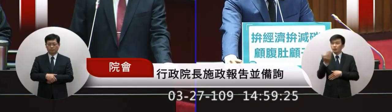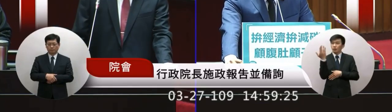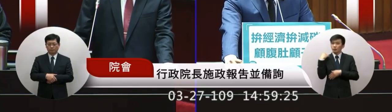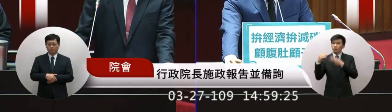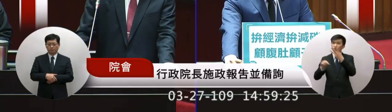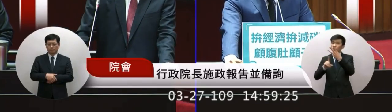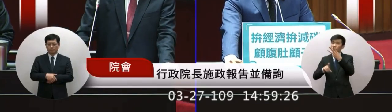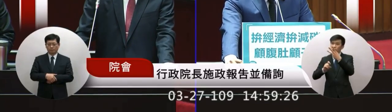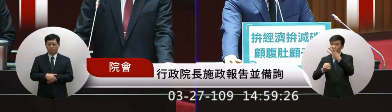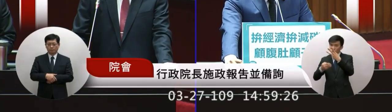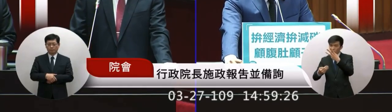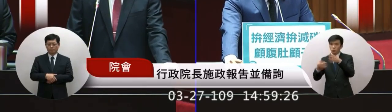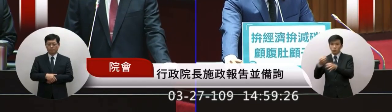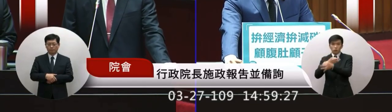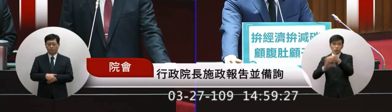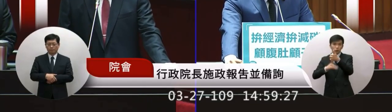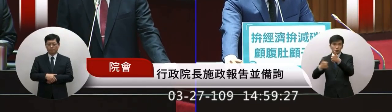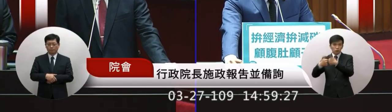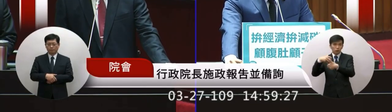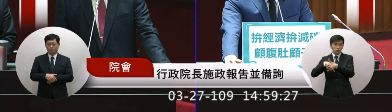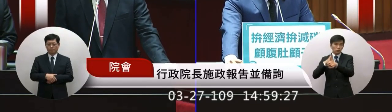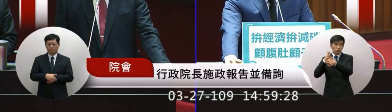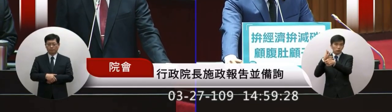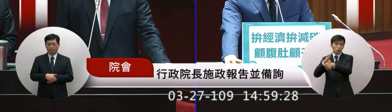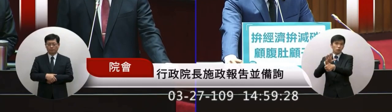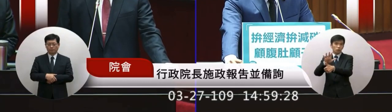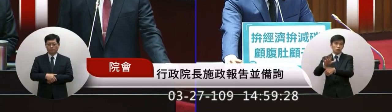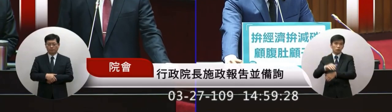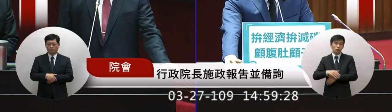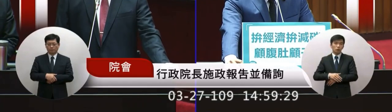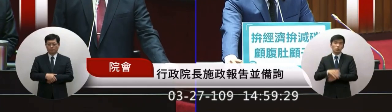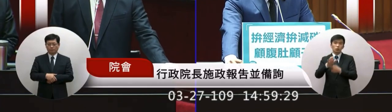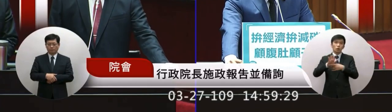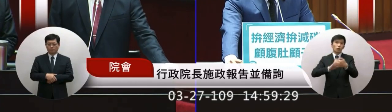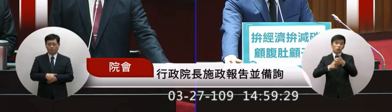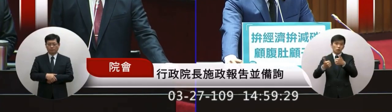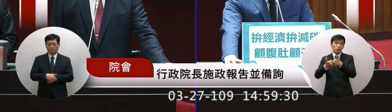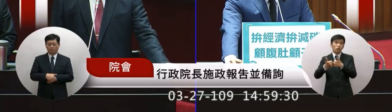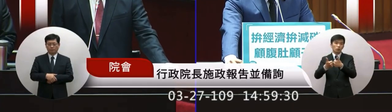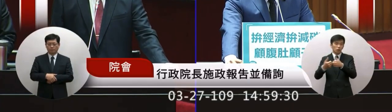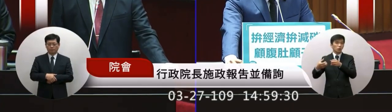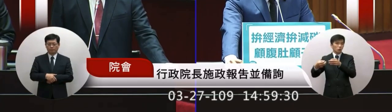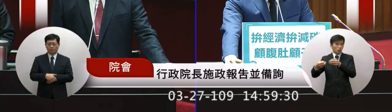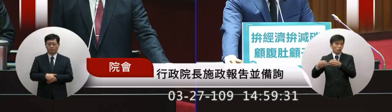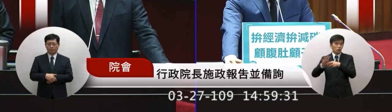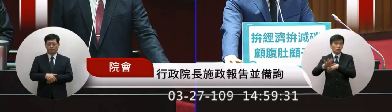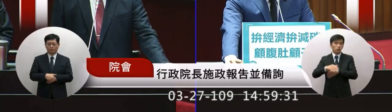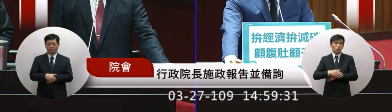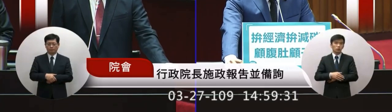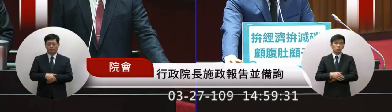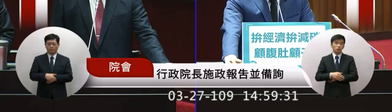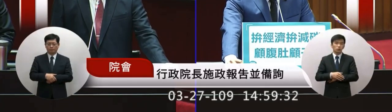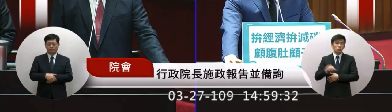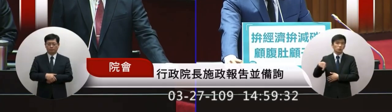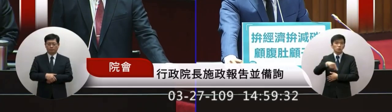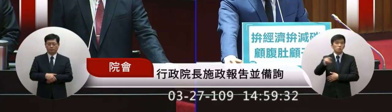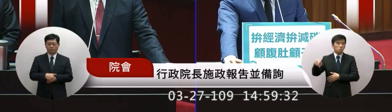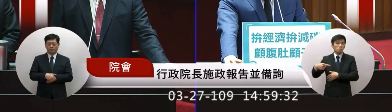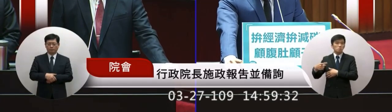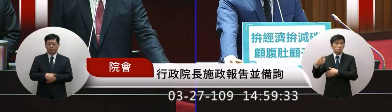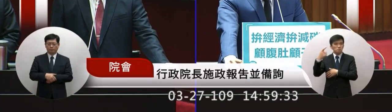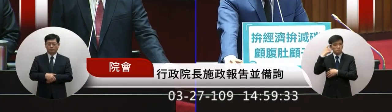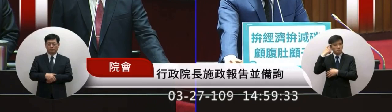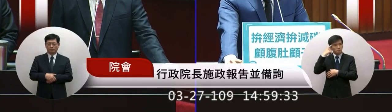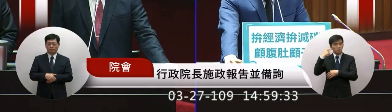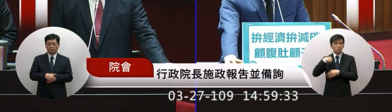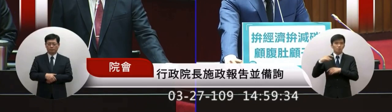询问过这个，在经济委员会也跟这个沈部长农委会的陈主委都讨论过这个议题。哦，当然你们的意见有一点不